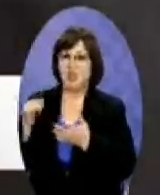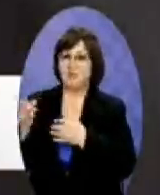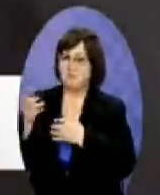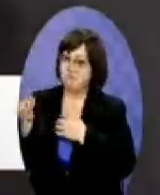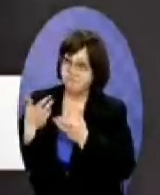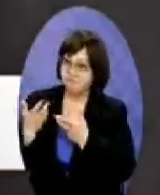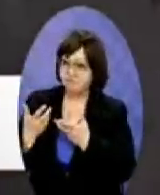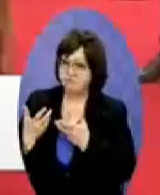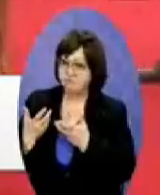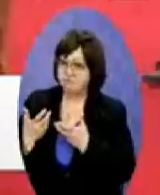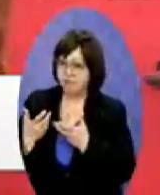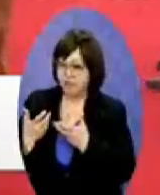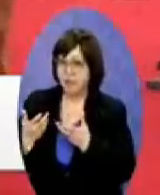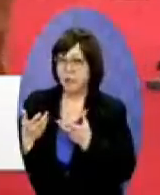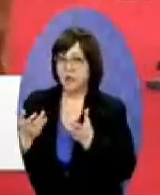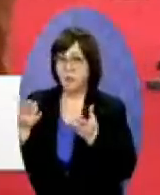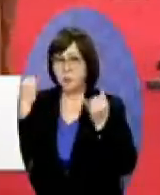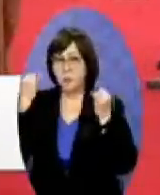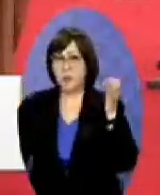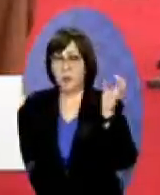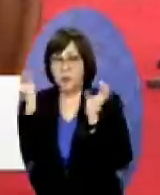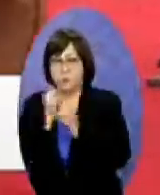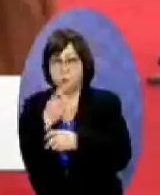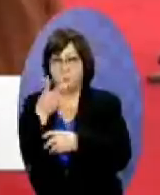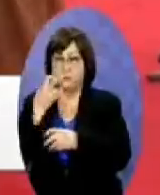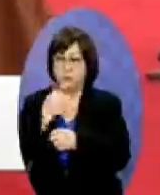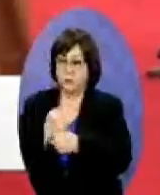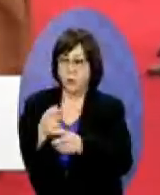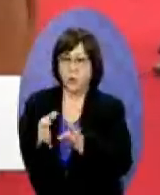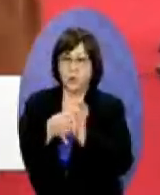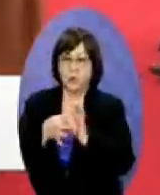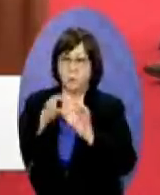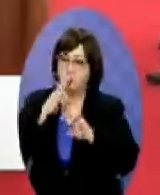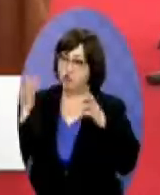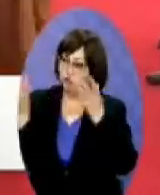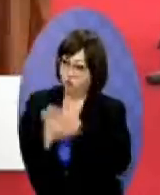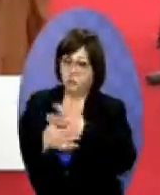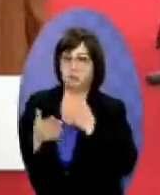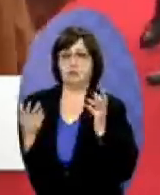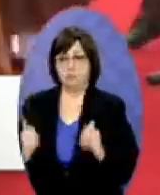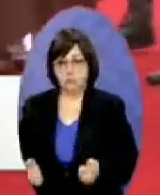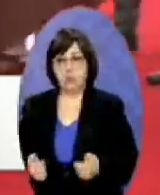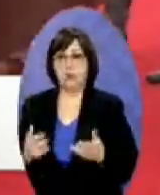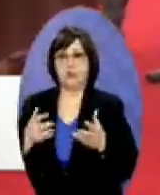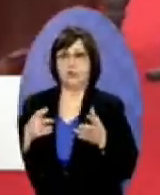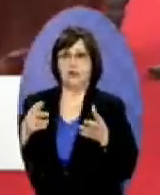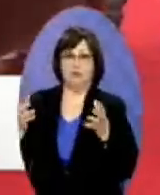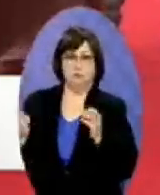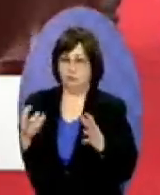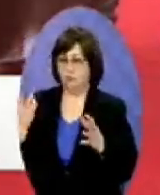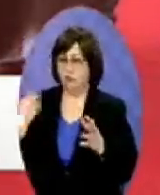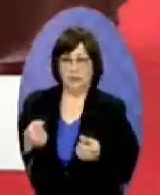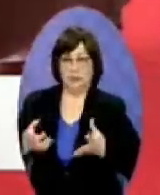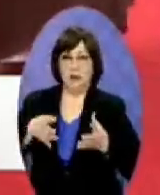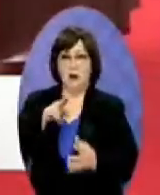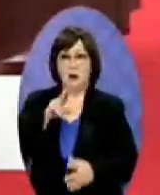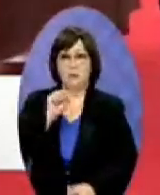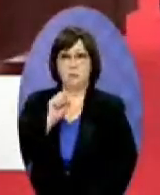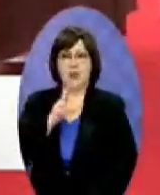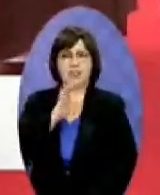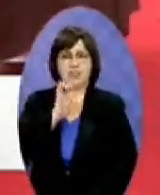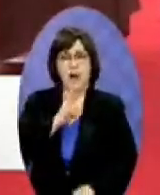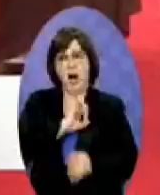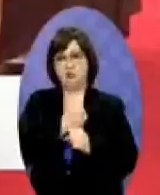мэдээлэлээ солилцохоор бас хоёр тал тохиролцоонд хүрчээ. Модигийн хувьд бол сая болсон хадлагын улмаас Пакистанд хариуцлага тооцгсон